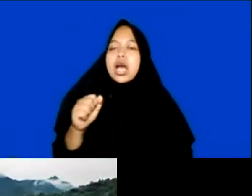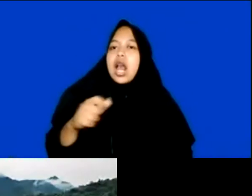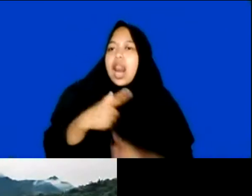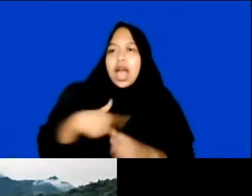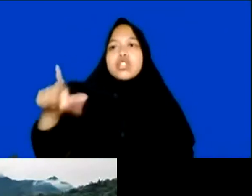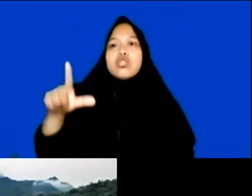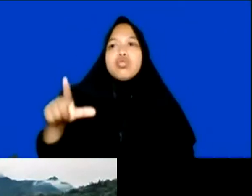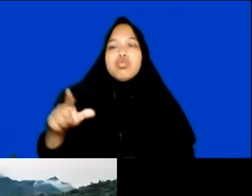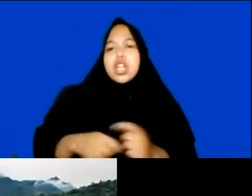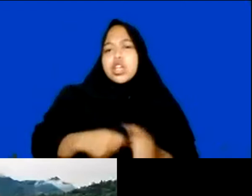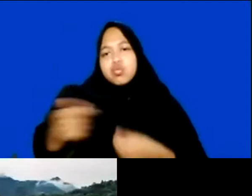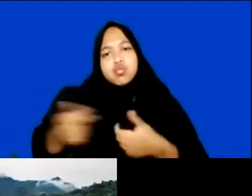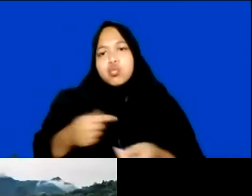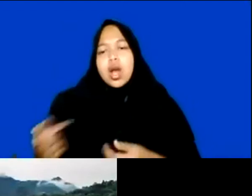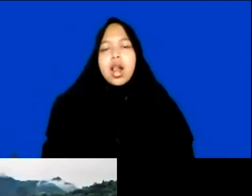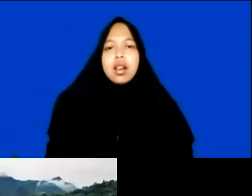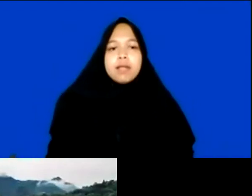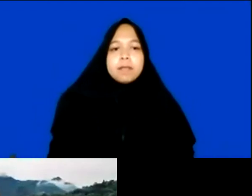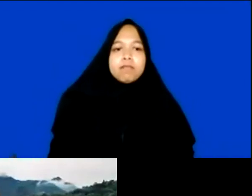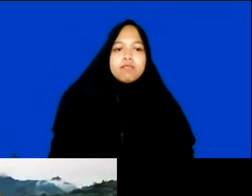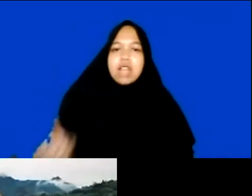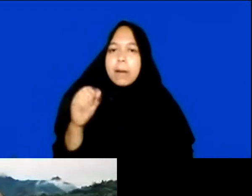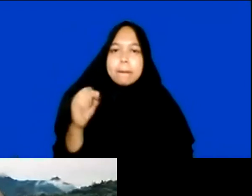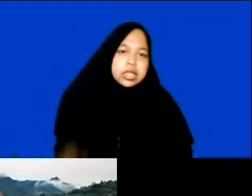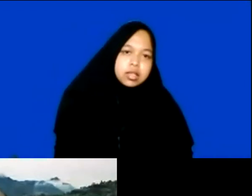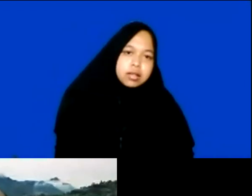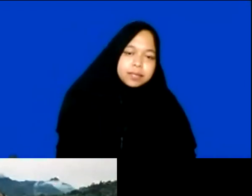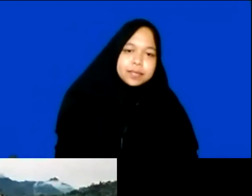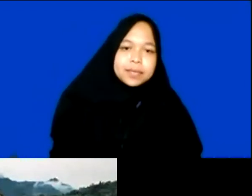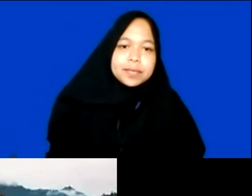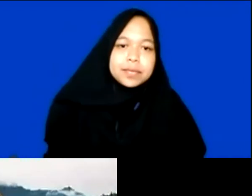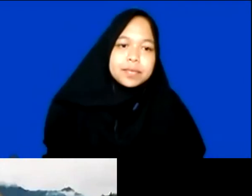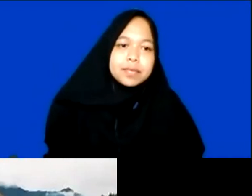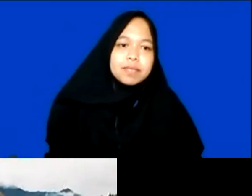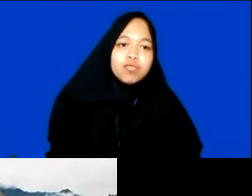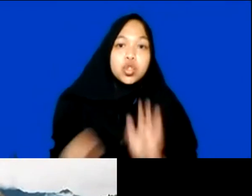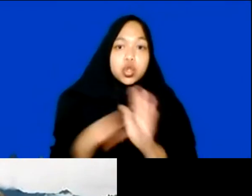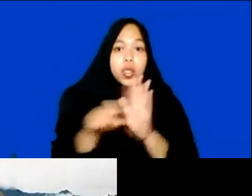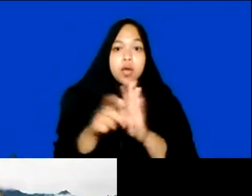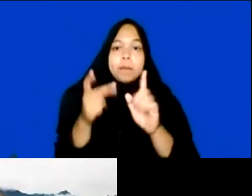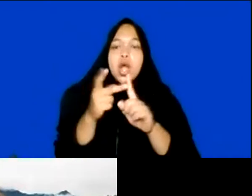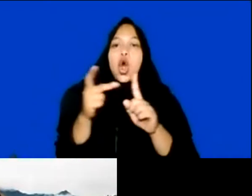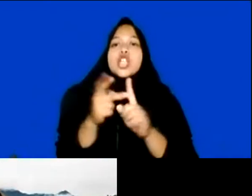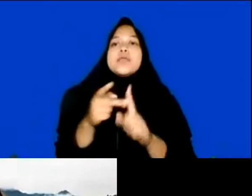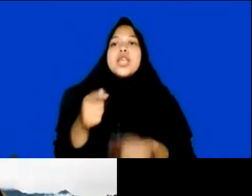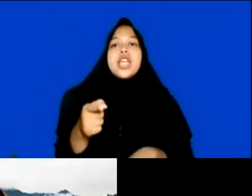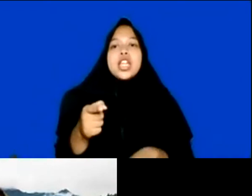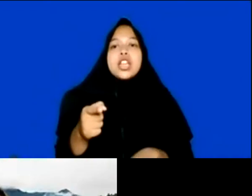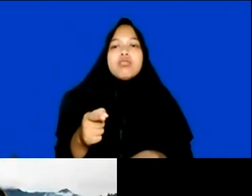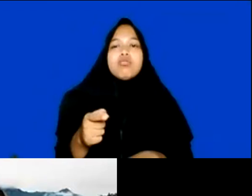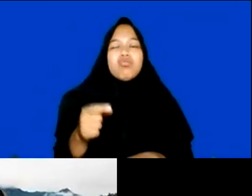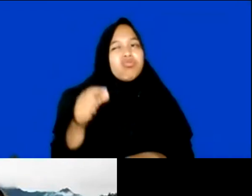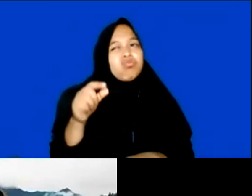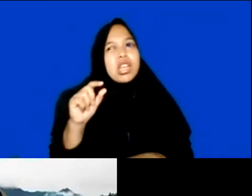produk seperti hospit itu kan produk nggak massal ya maksudnya lebih ke agak sedikit idealis sebenarnya